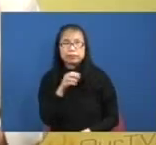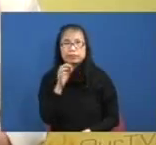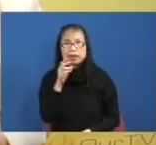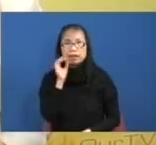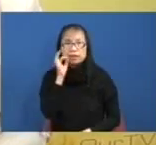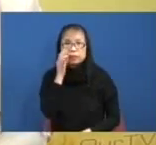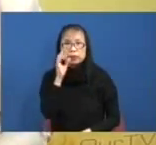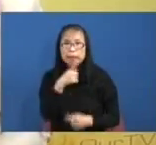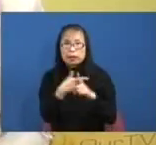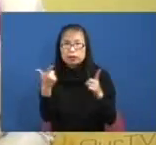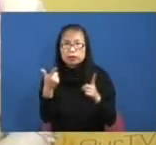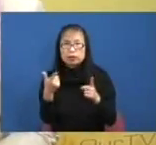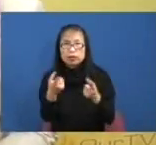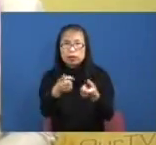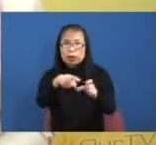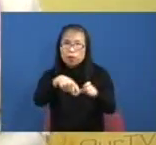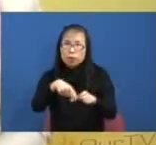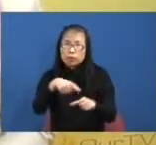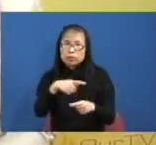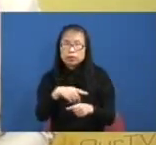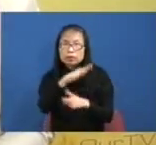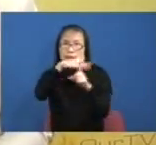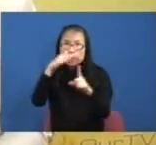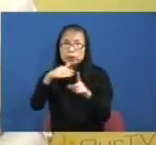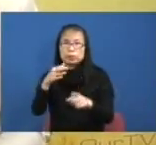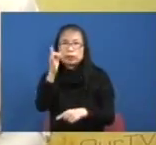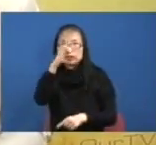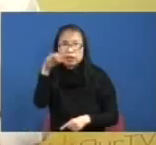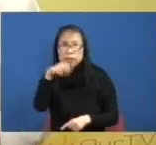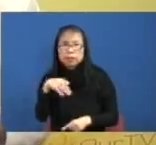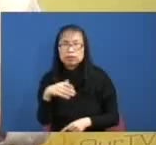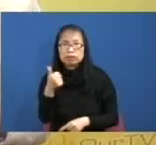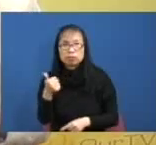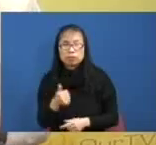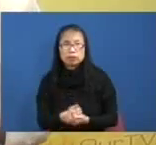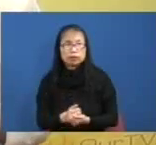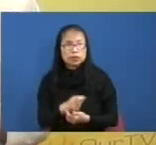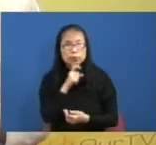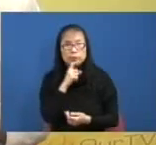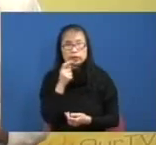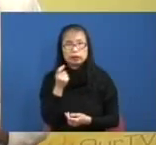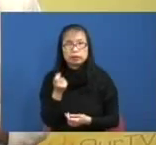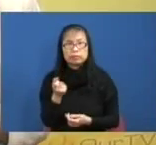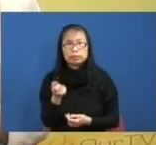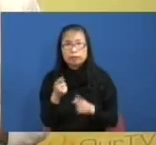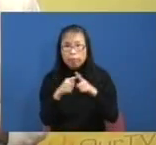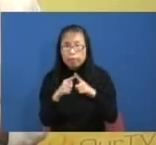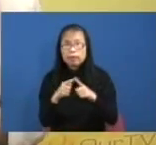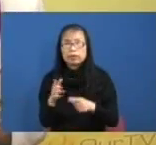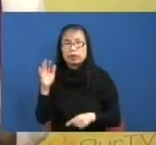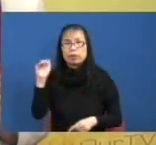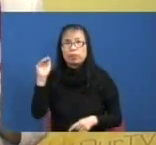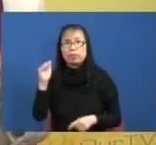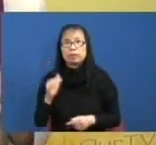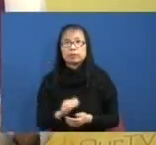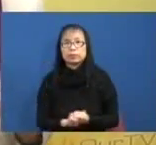夠18歲嘅，收一半好唔好咧？即係3,000元都好啊，即係起碼因為有啲咧就係、是。可能係